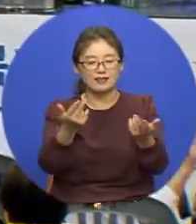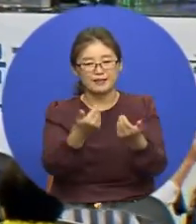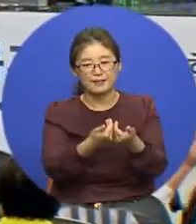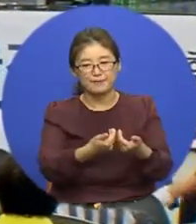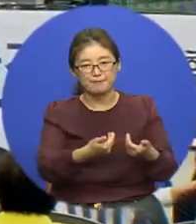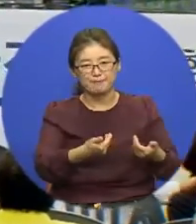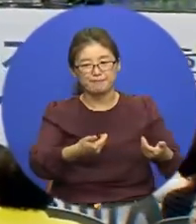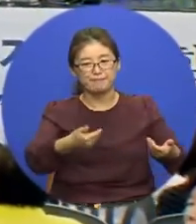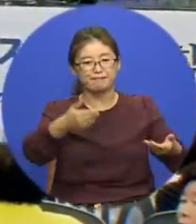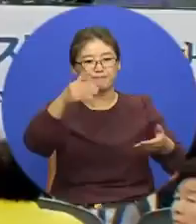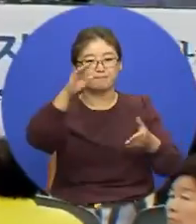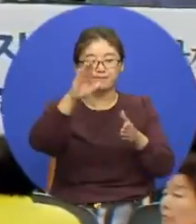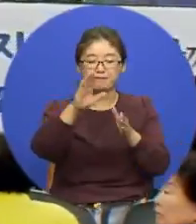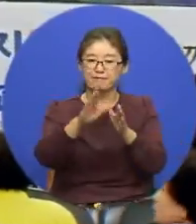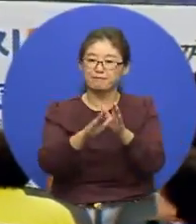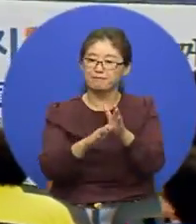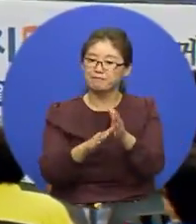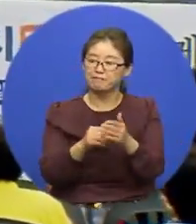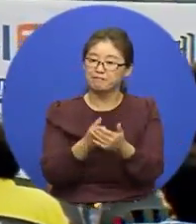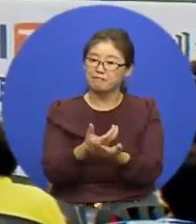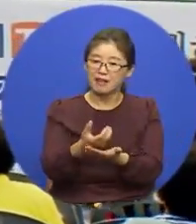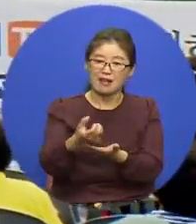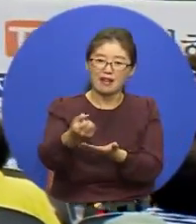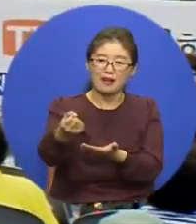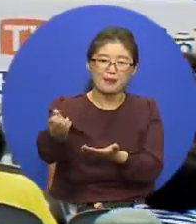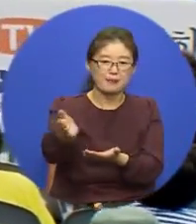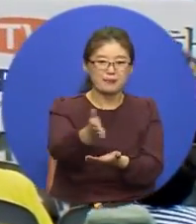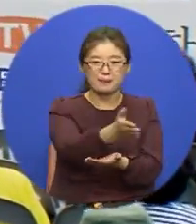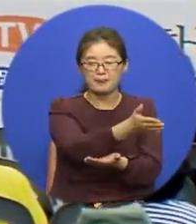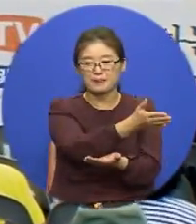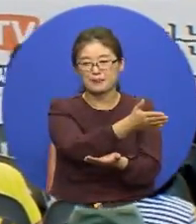떠날 땐 빈손이라